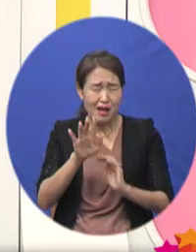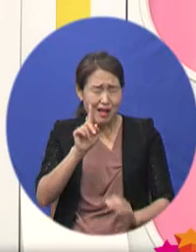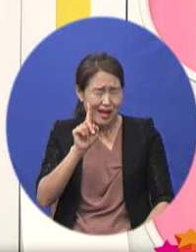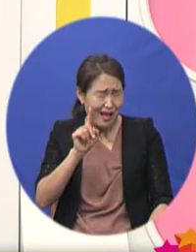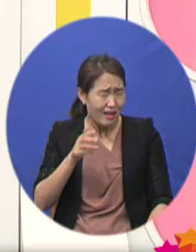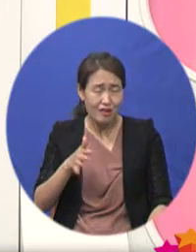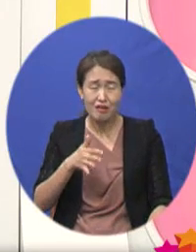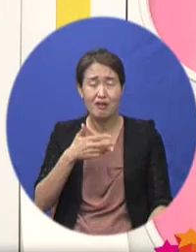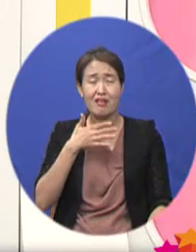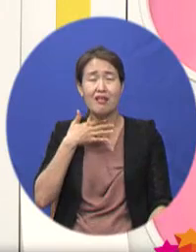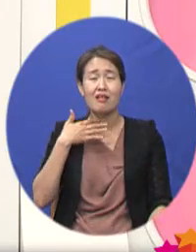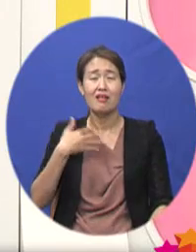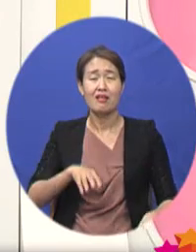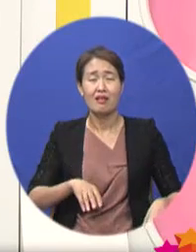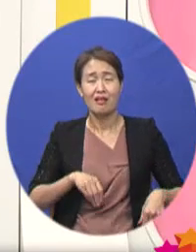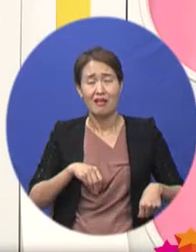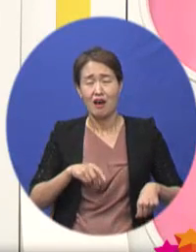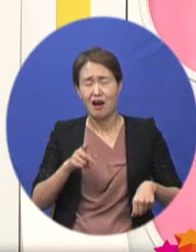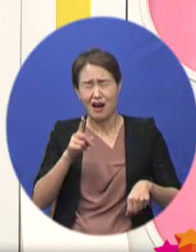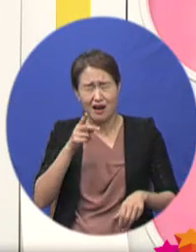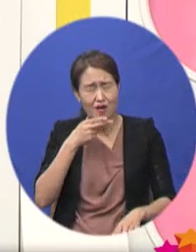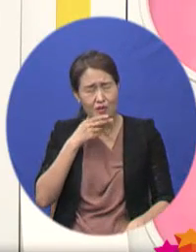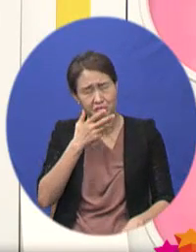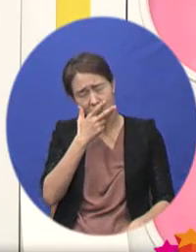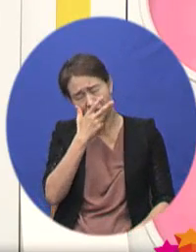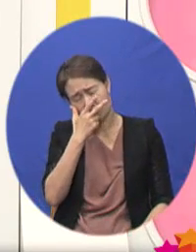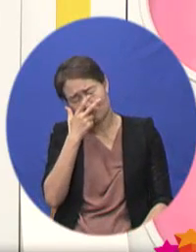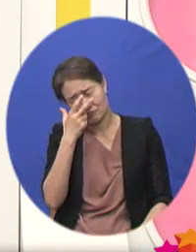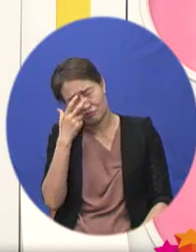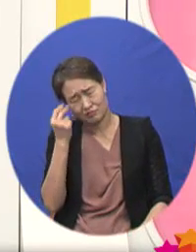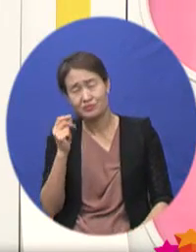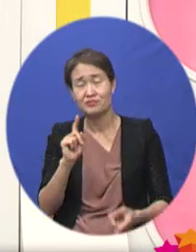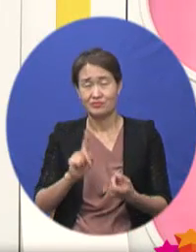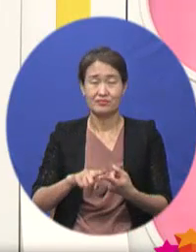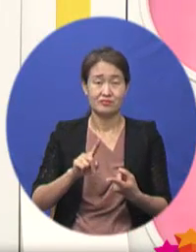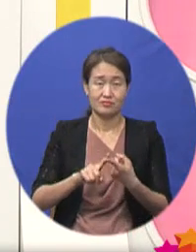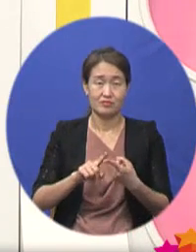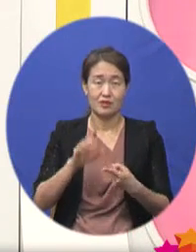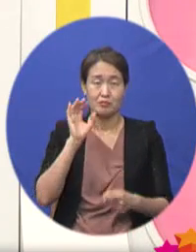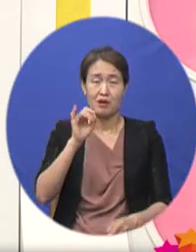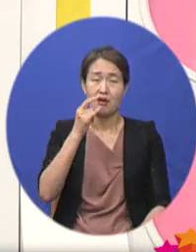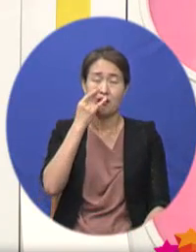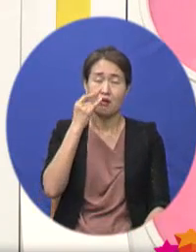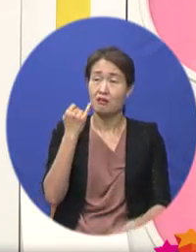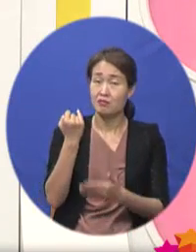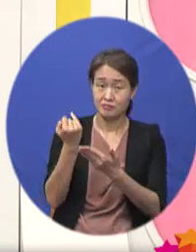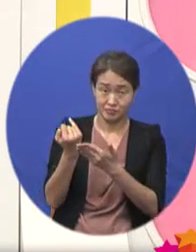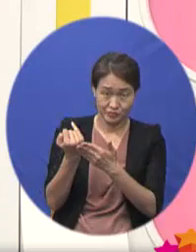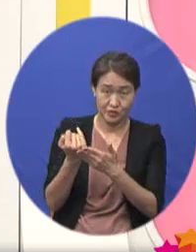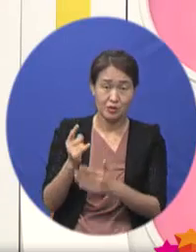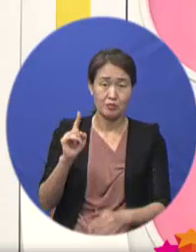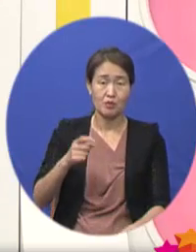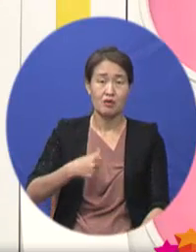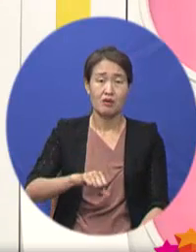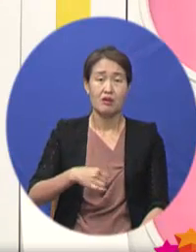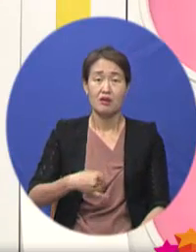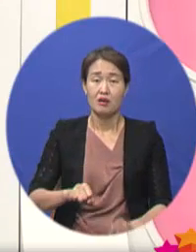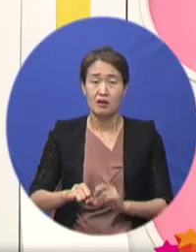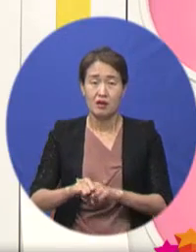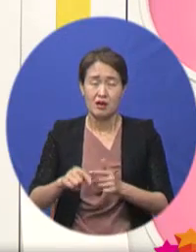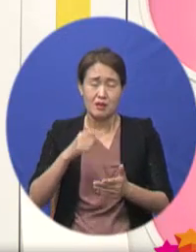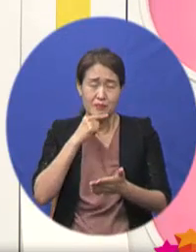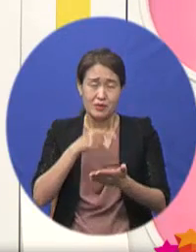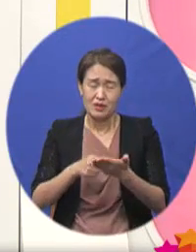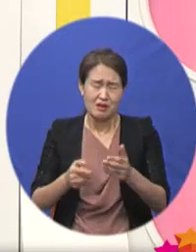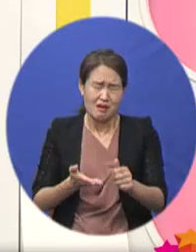안 갈아드리고 그렇게 예. 잠자는 것 같이 가셨네. 그러니까 예. 그 어머님이 예. 자식들한테 이만큼이라도 피해